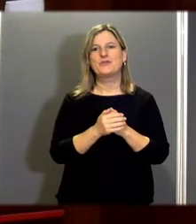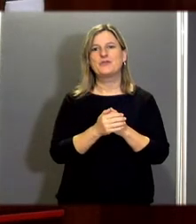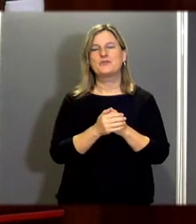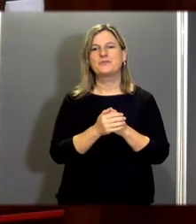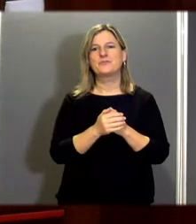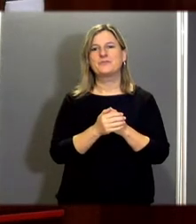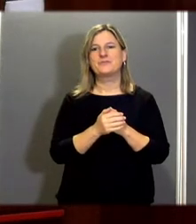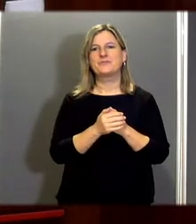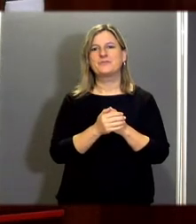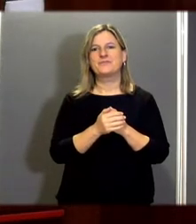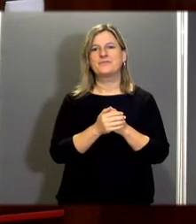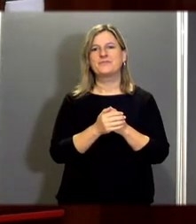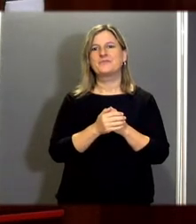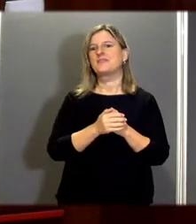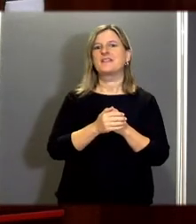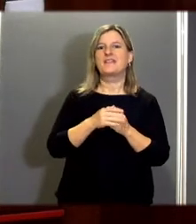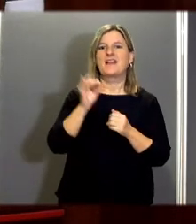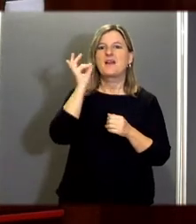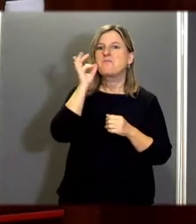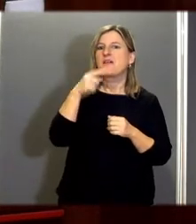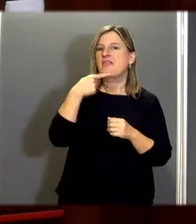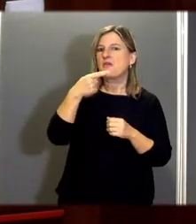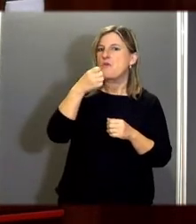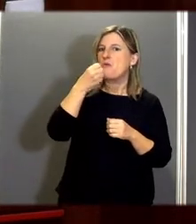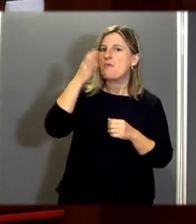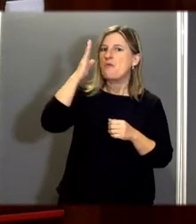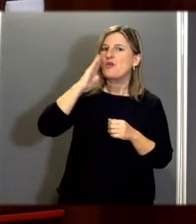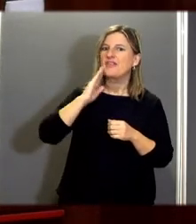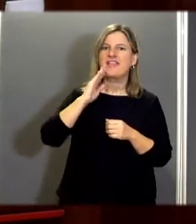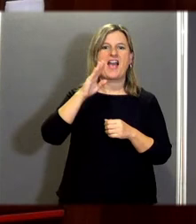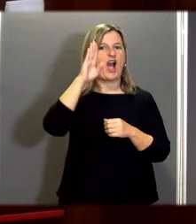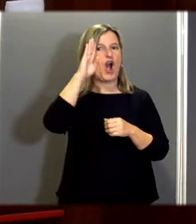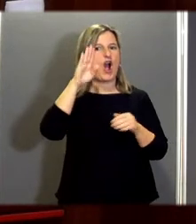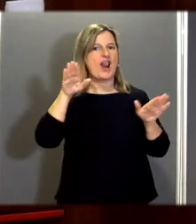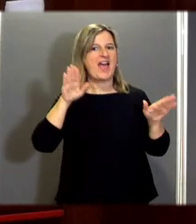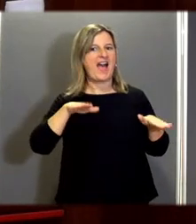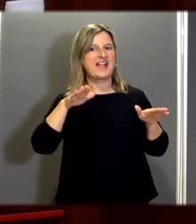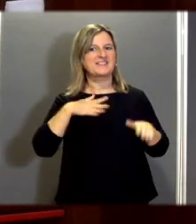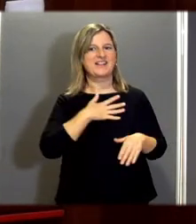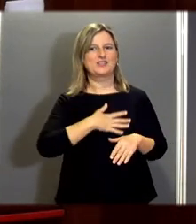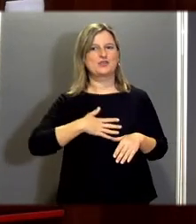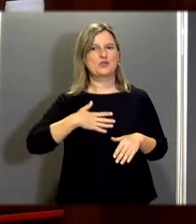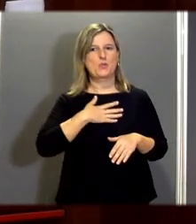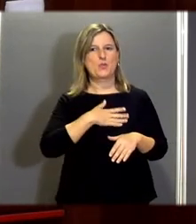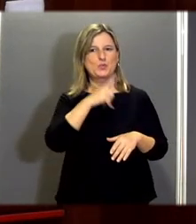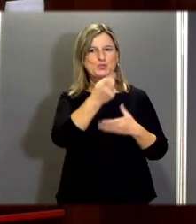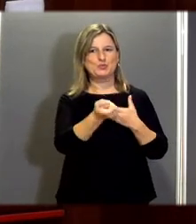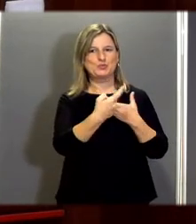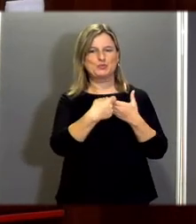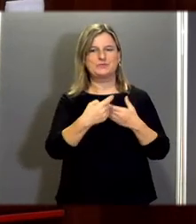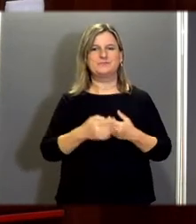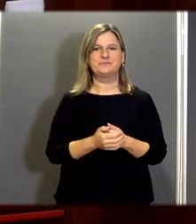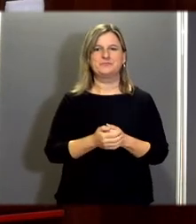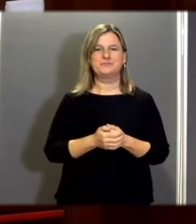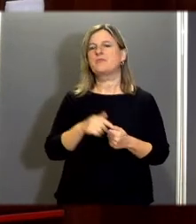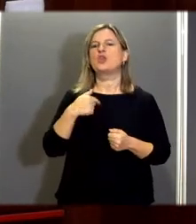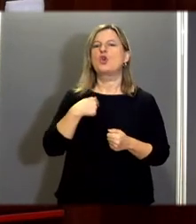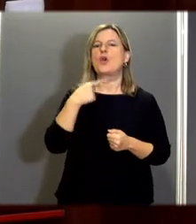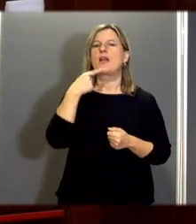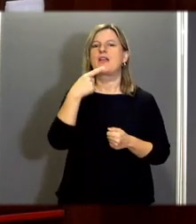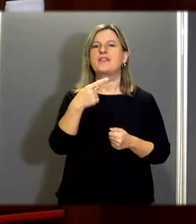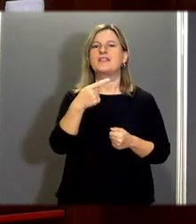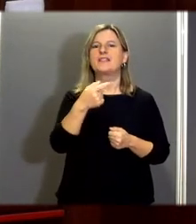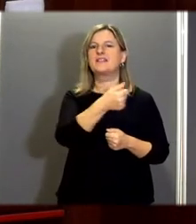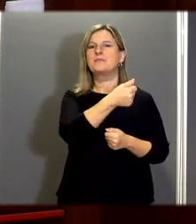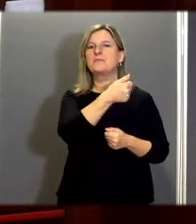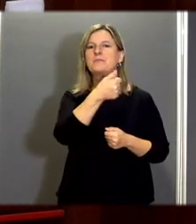com que la... Hola, bon dia. Hola, Àngels, encantats de tenir-te. Bon dia. Deia que si em permets